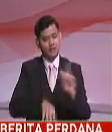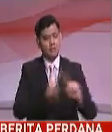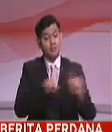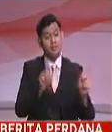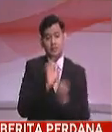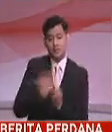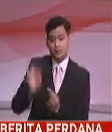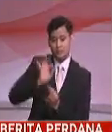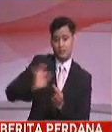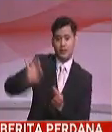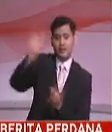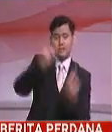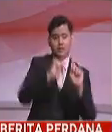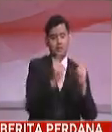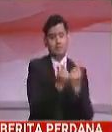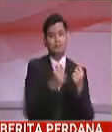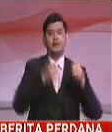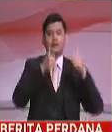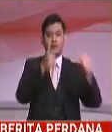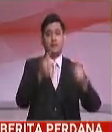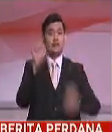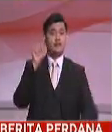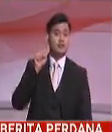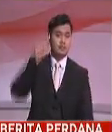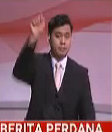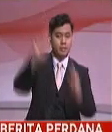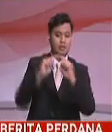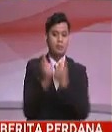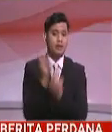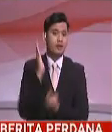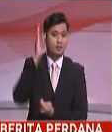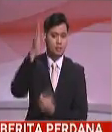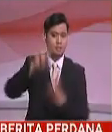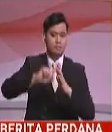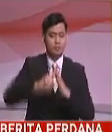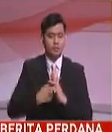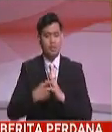bagus. Skuad Sabah dijadual memulakan aksi Liga musim ini